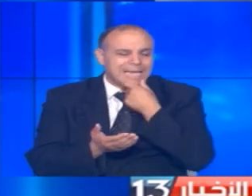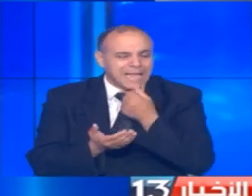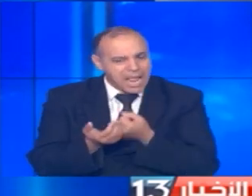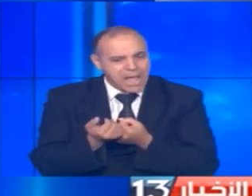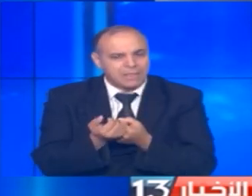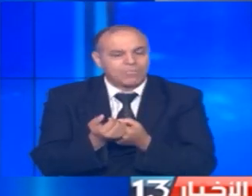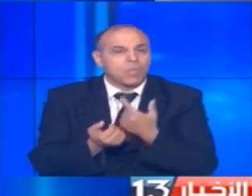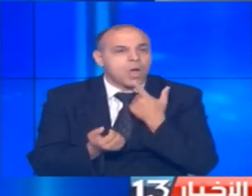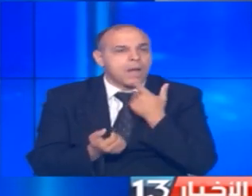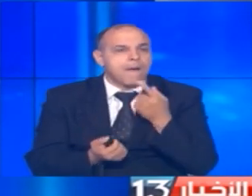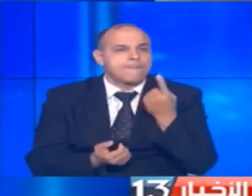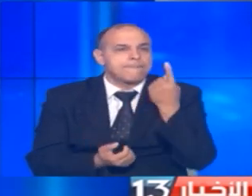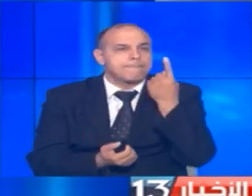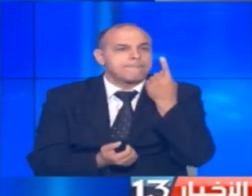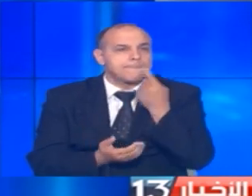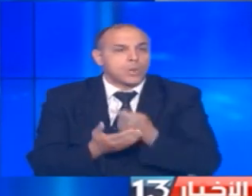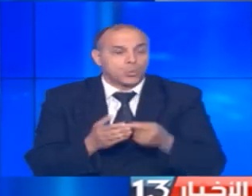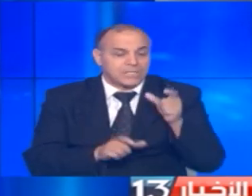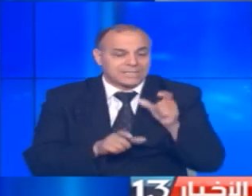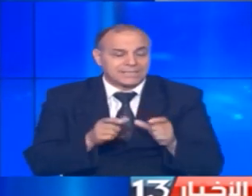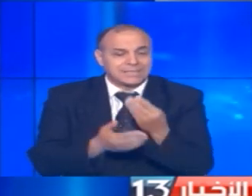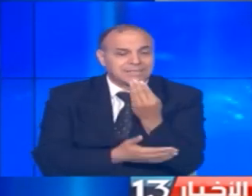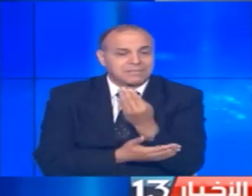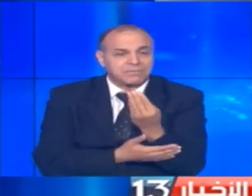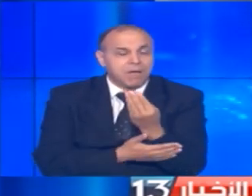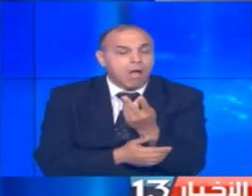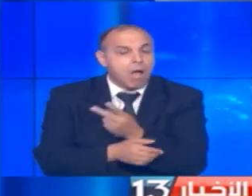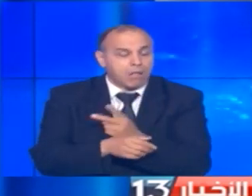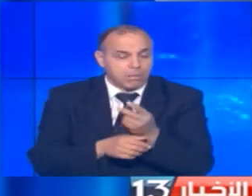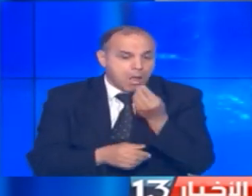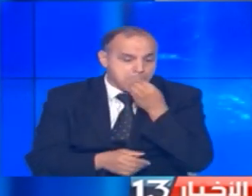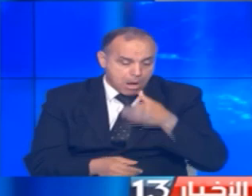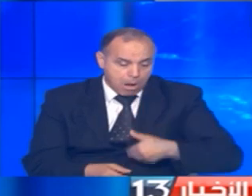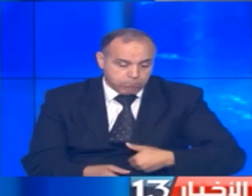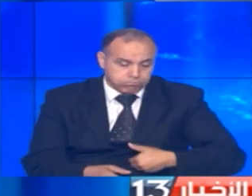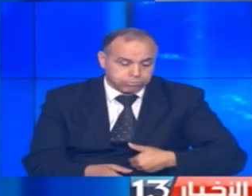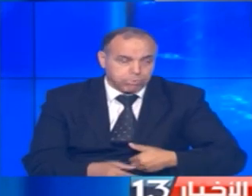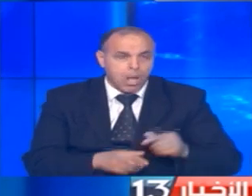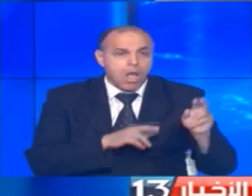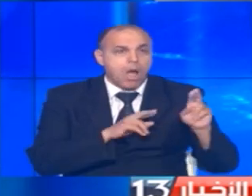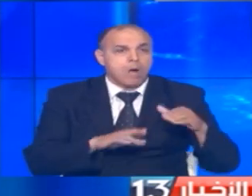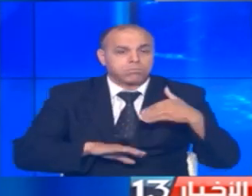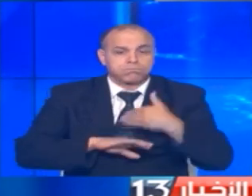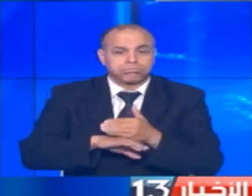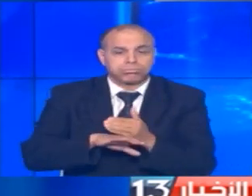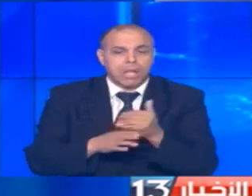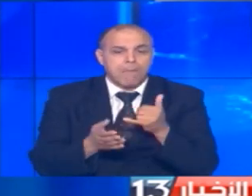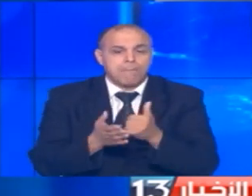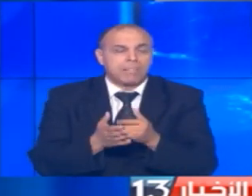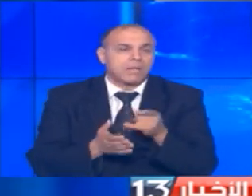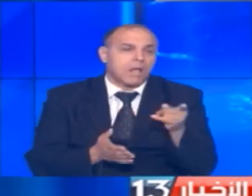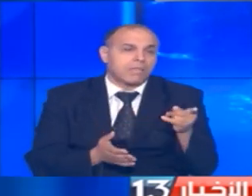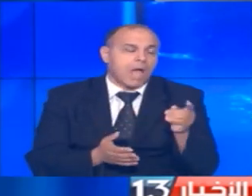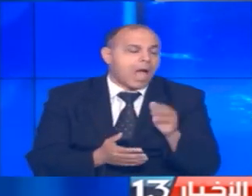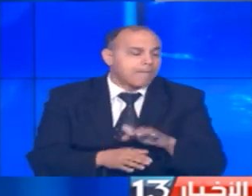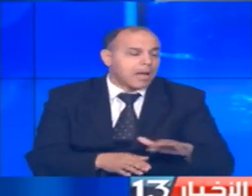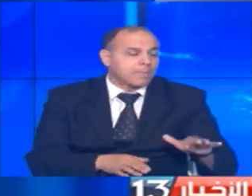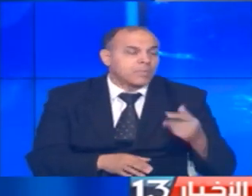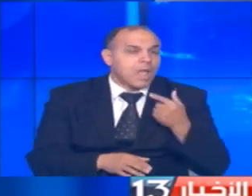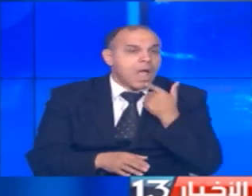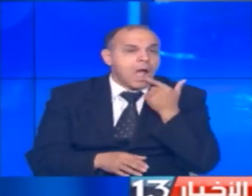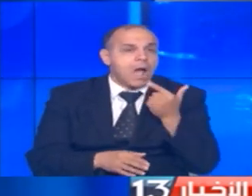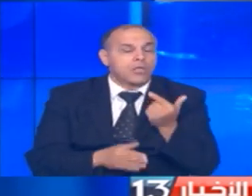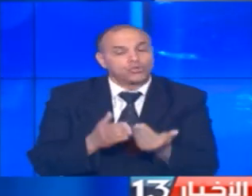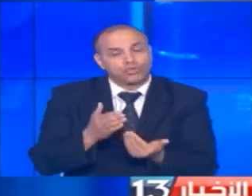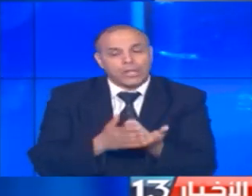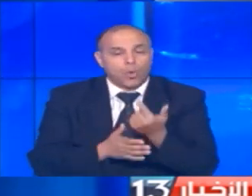أن 1 مليون طفل إضافي يواجهون خطر المجاعة جراء عودة القتال في مدينة الحديدة الساحلية. وفي